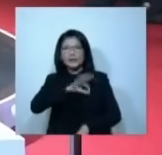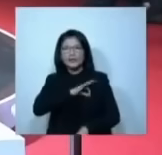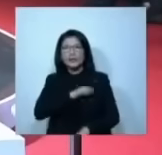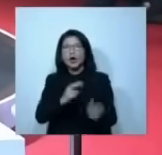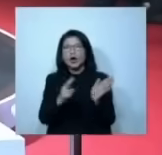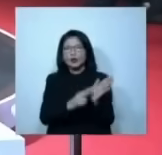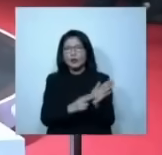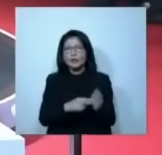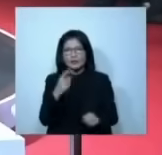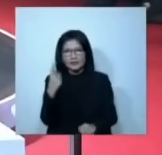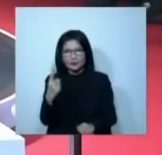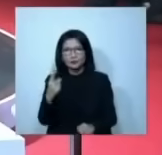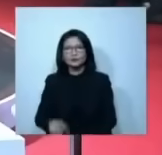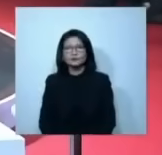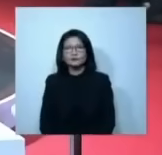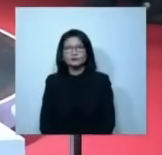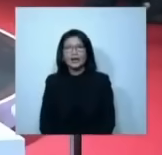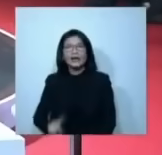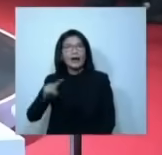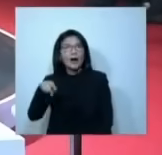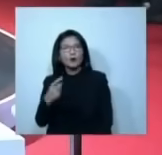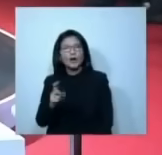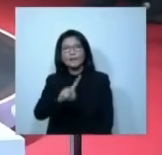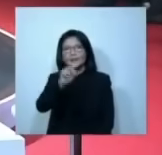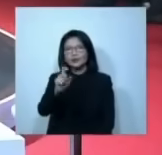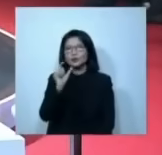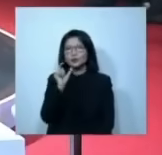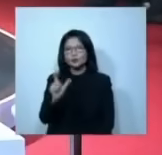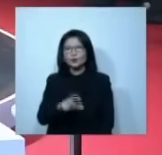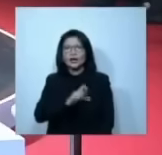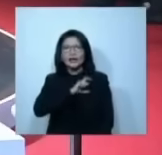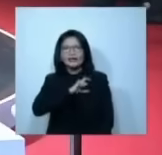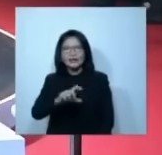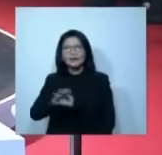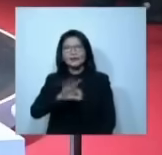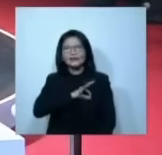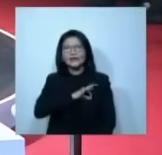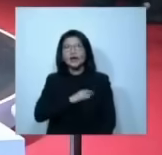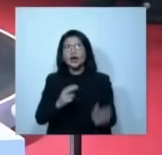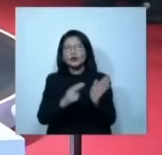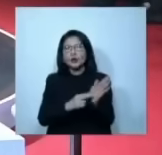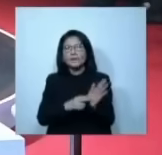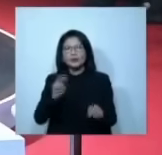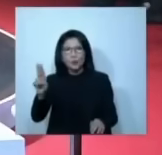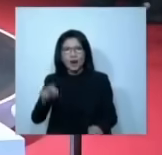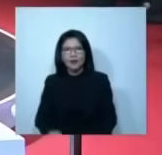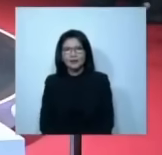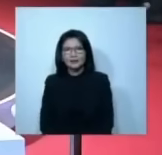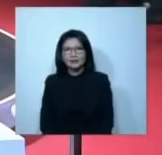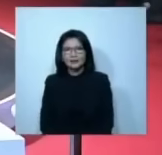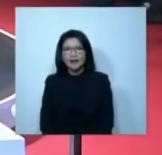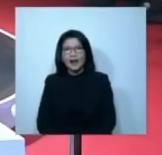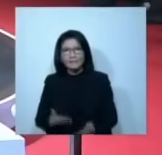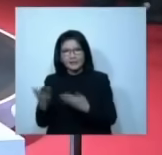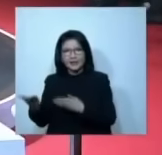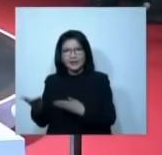ee yang berbaur dengan keterbukaan komunikasi di Indonesia oke terakhir eh Prof Karim ini kalau kita lihat